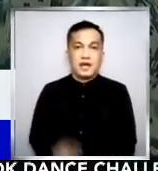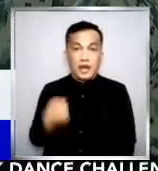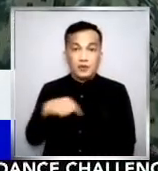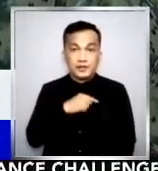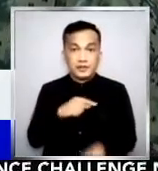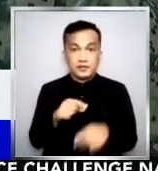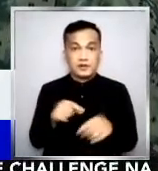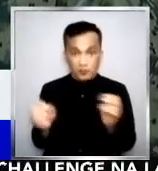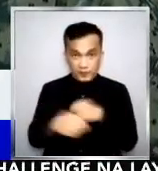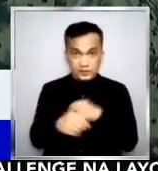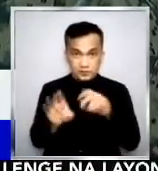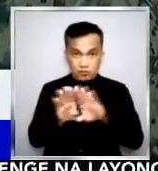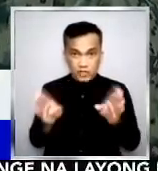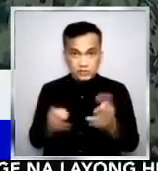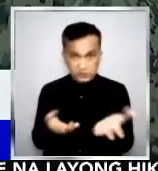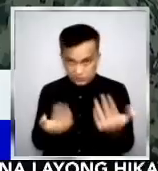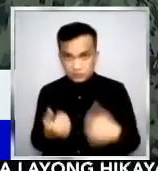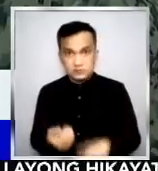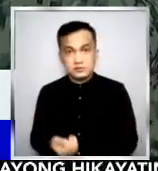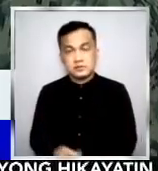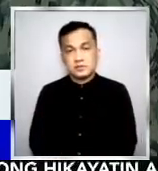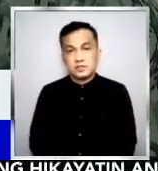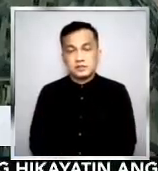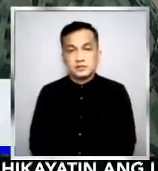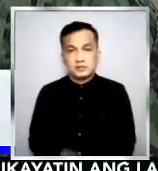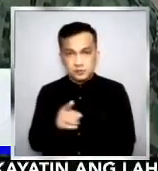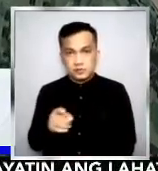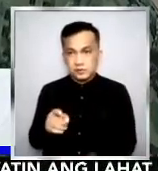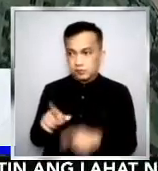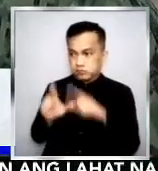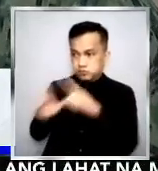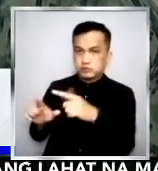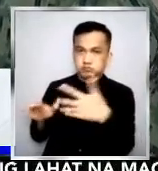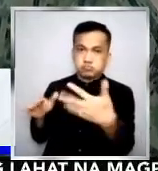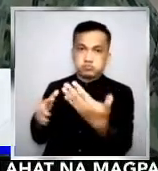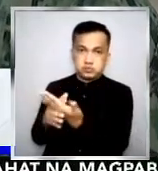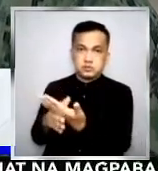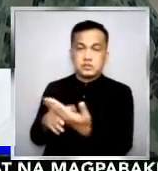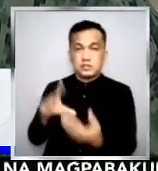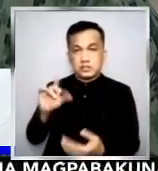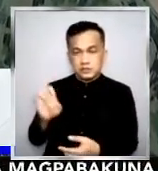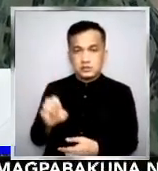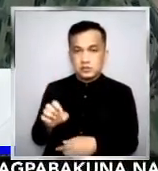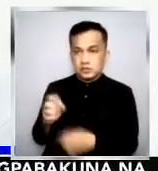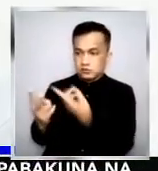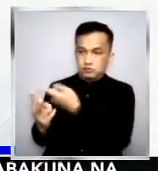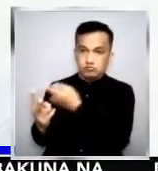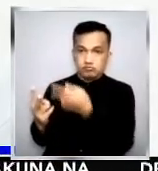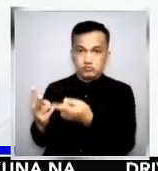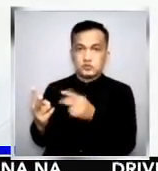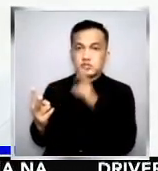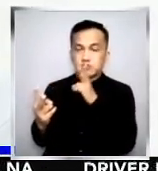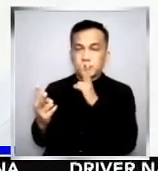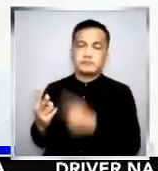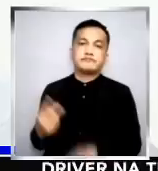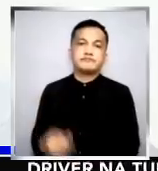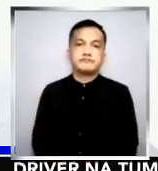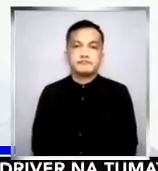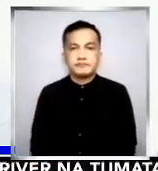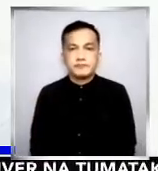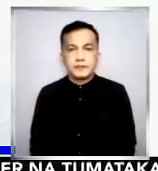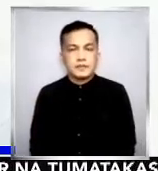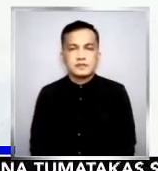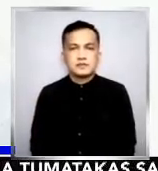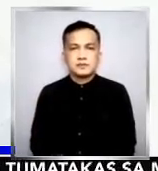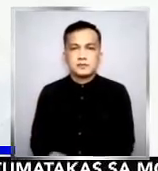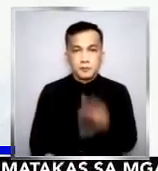po i-entertain at may isampa po natin ang kukulang kaso dito sa mga suspects po natin, sir. Hindi na nagbigay ng pahayag ang mga